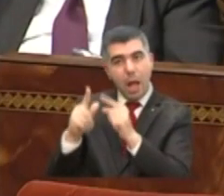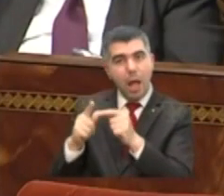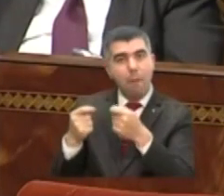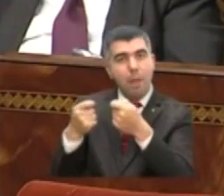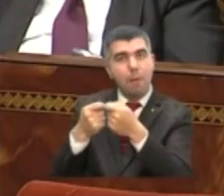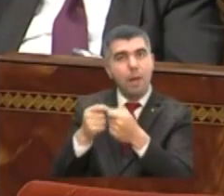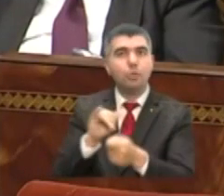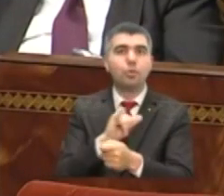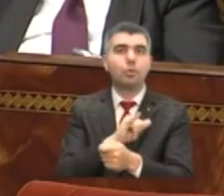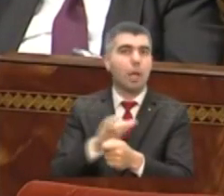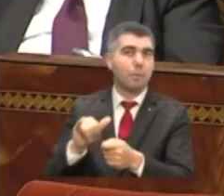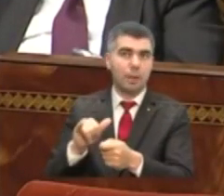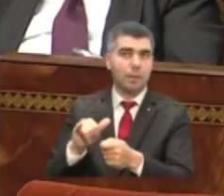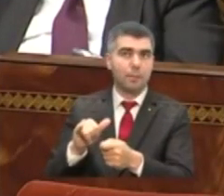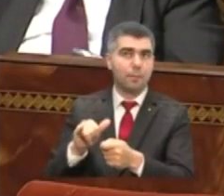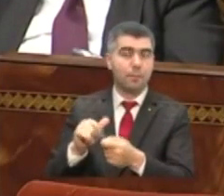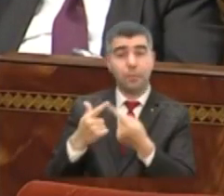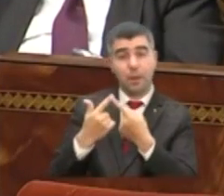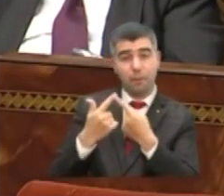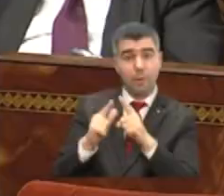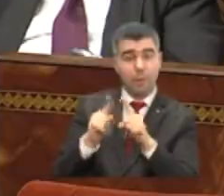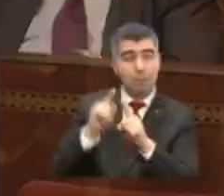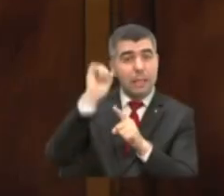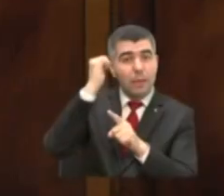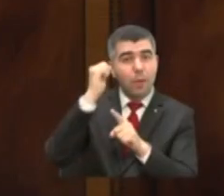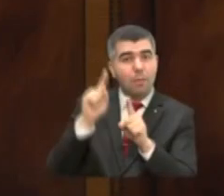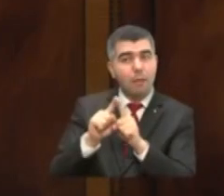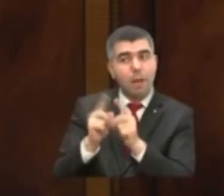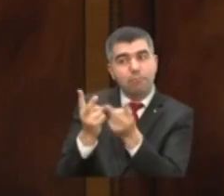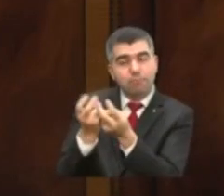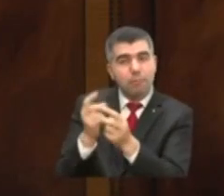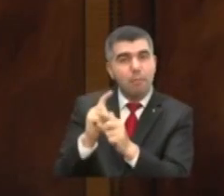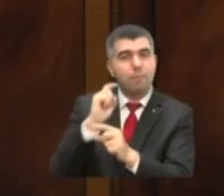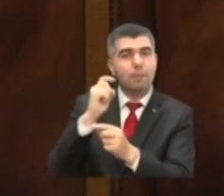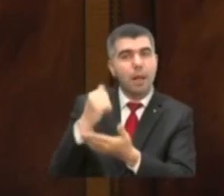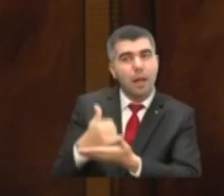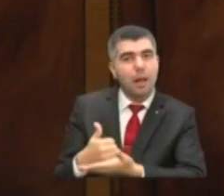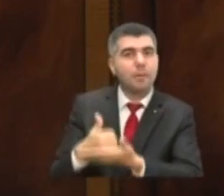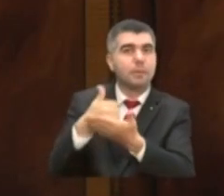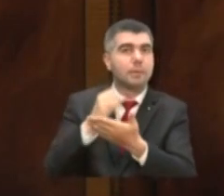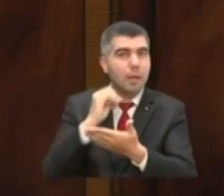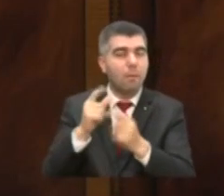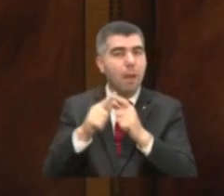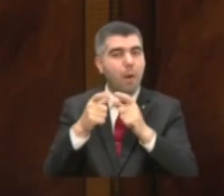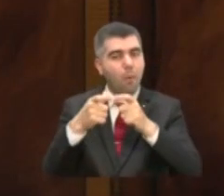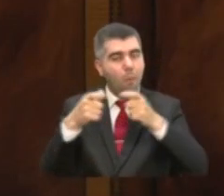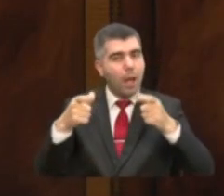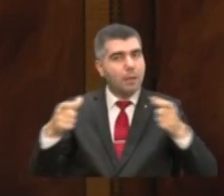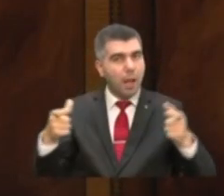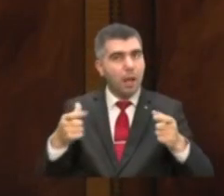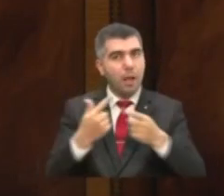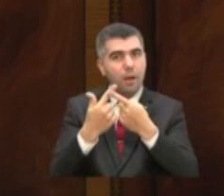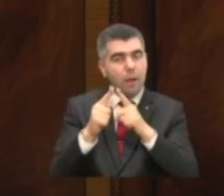300 ألف جديد. علاش؟ لأنه ولات التكوين المهني جاذبة. صحيح خصنا نسعوا العرض، نوعوا العرض،